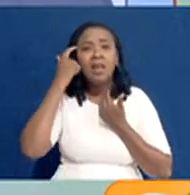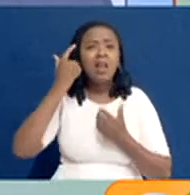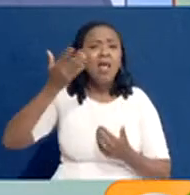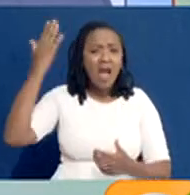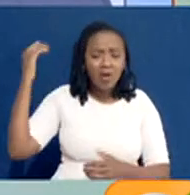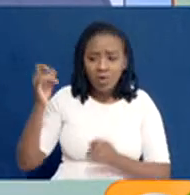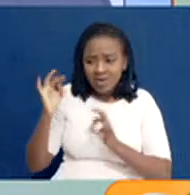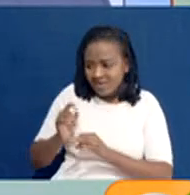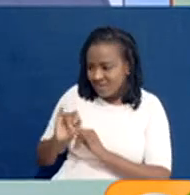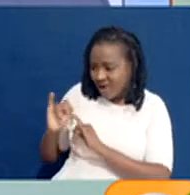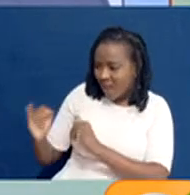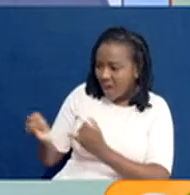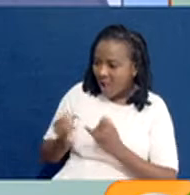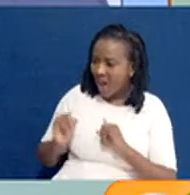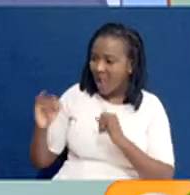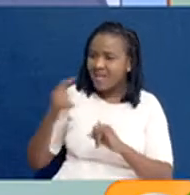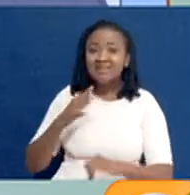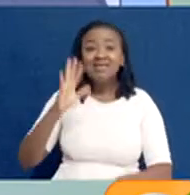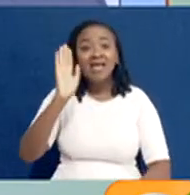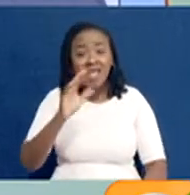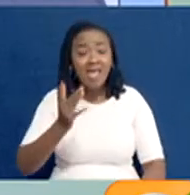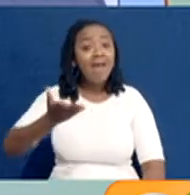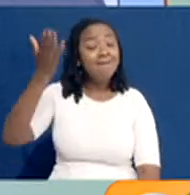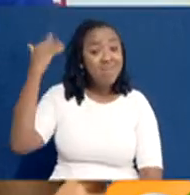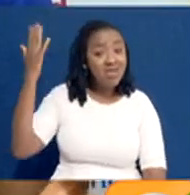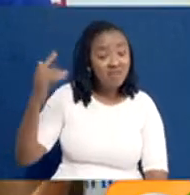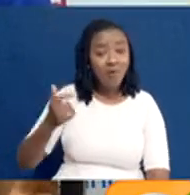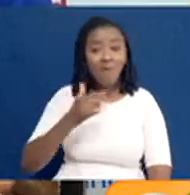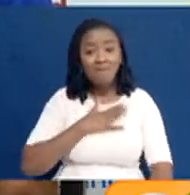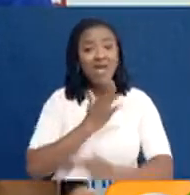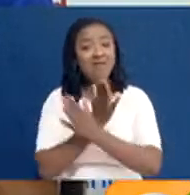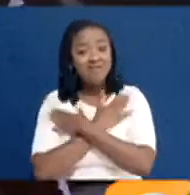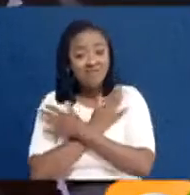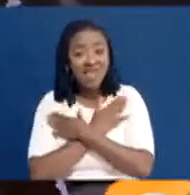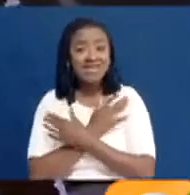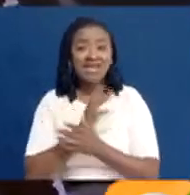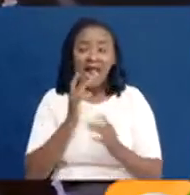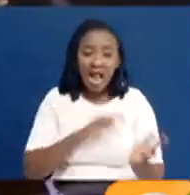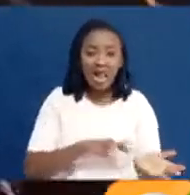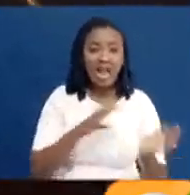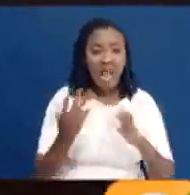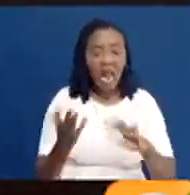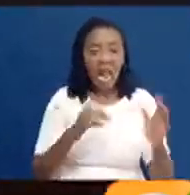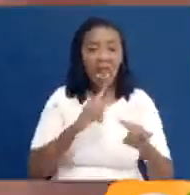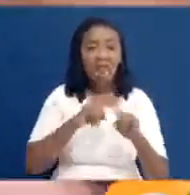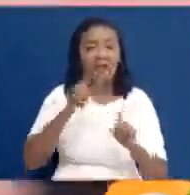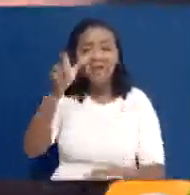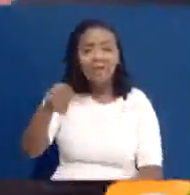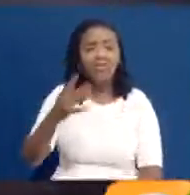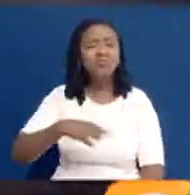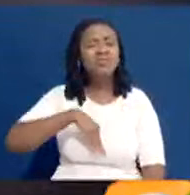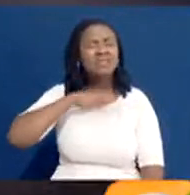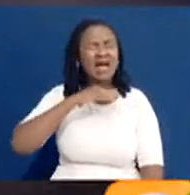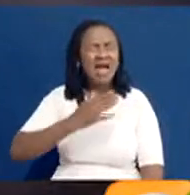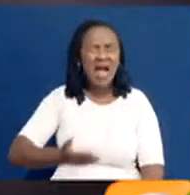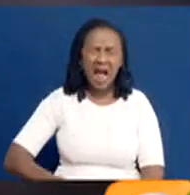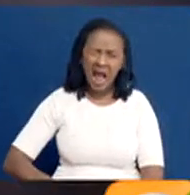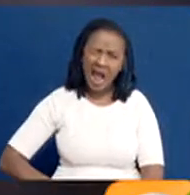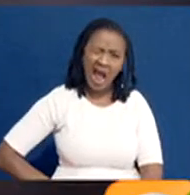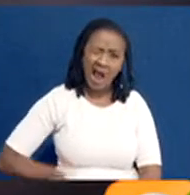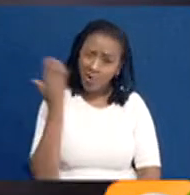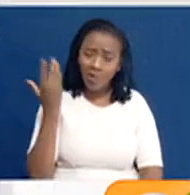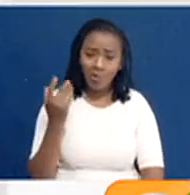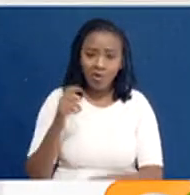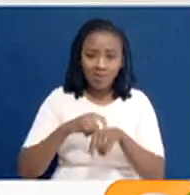Utaona ukikanea anaanza kuambia, anaongelea watu ambao walikufa kitambo, inaitwa time shift. Dalili ambazo zikikithiri huweza kuchangia mtu